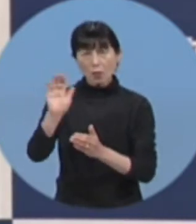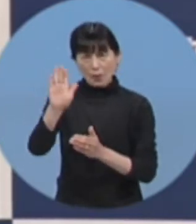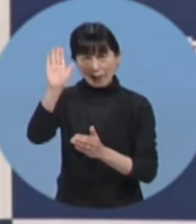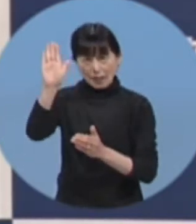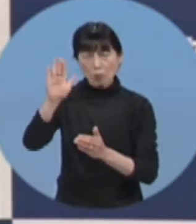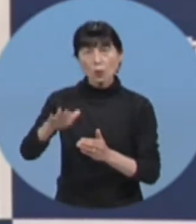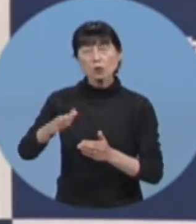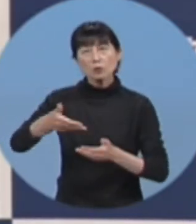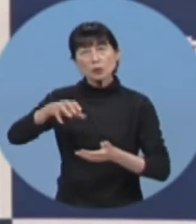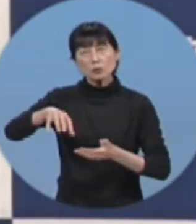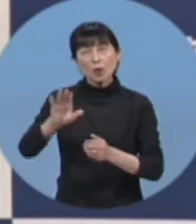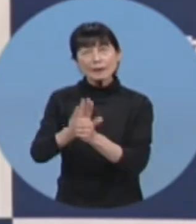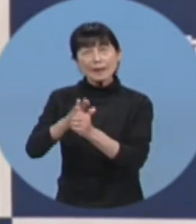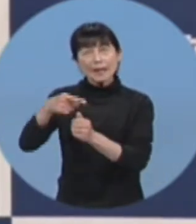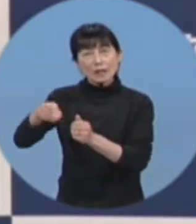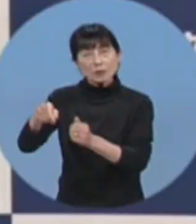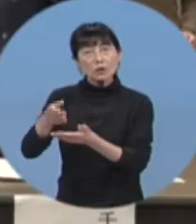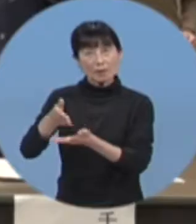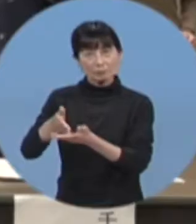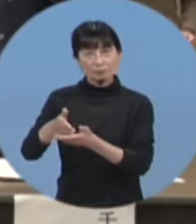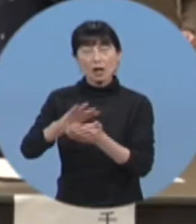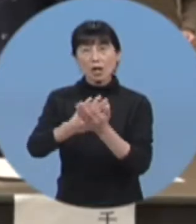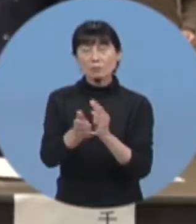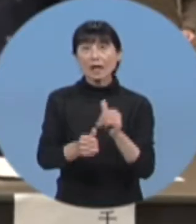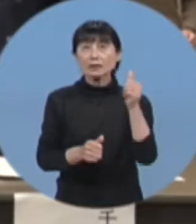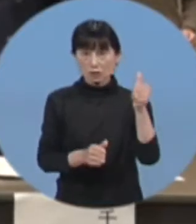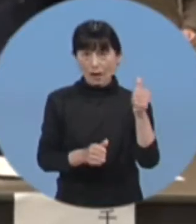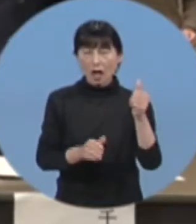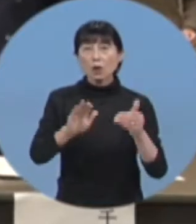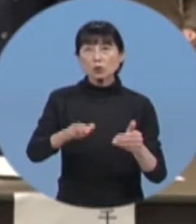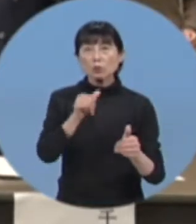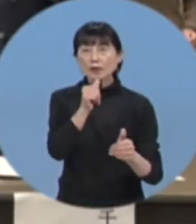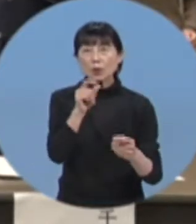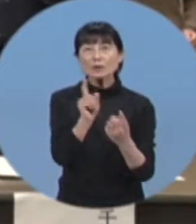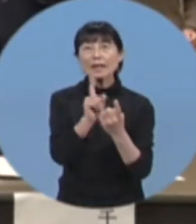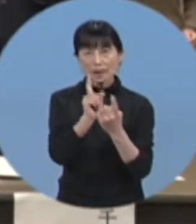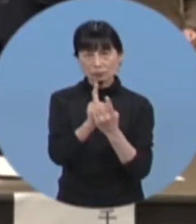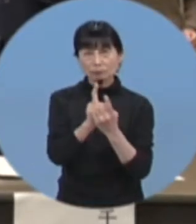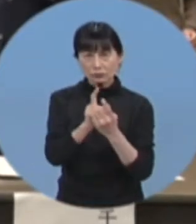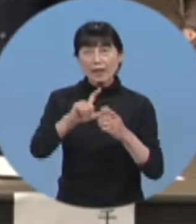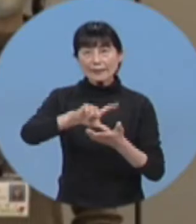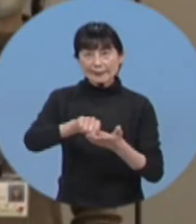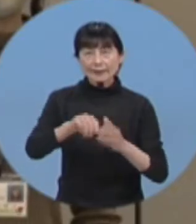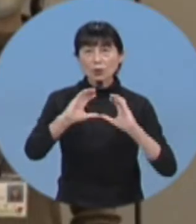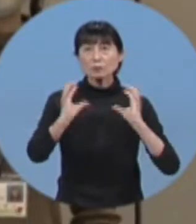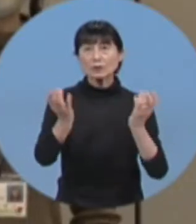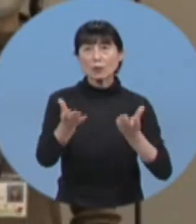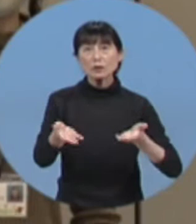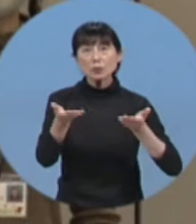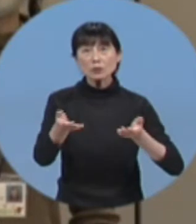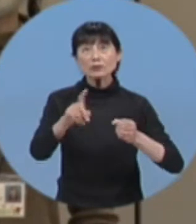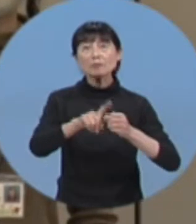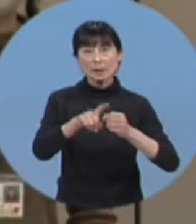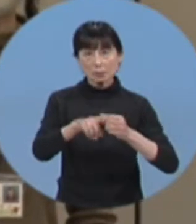子ども食堂を支援していくと述べ、熊谷知事は子どもの貧困対策や地域コミュニティを振興する上